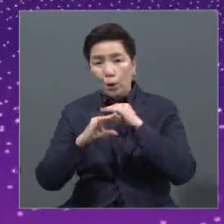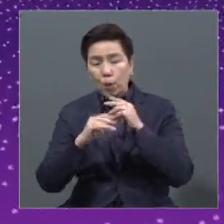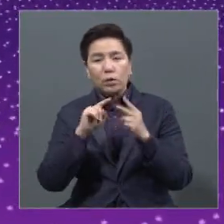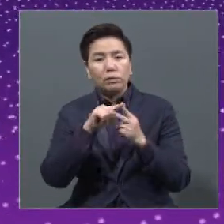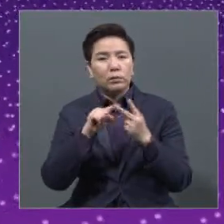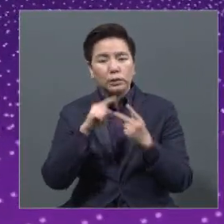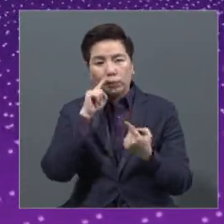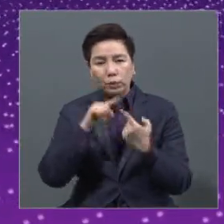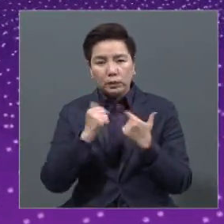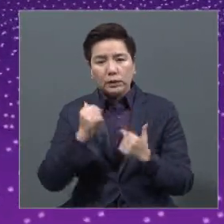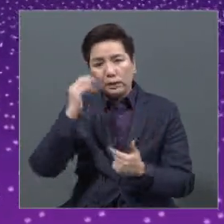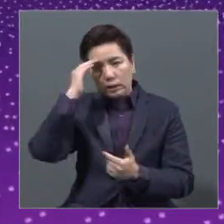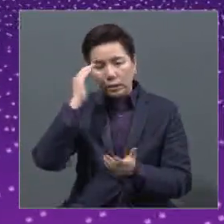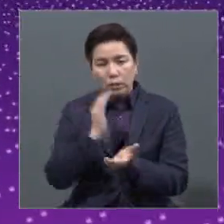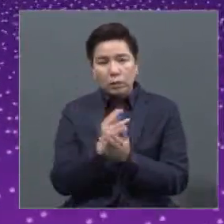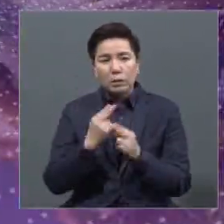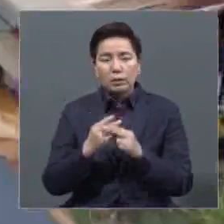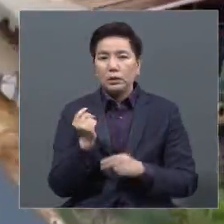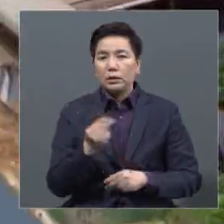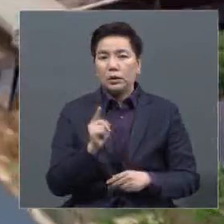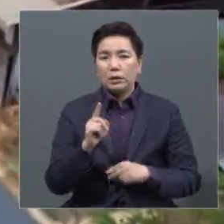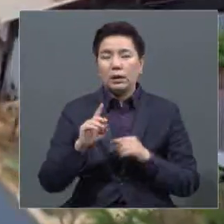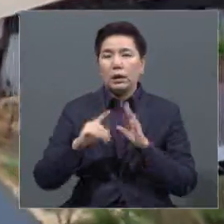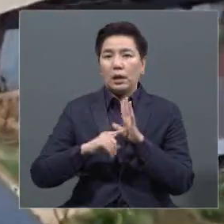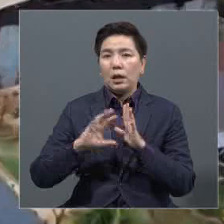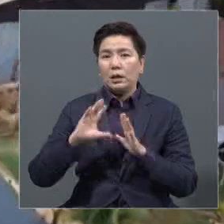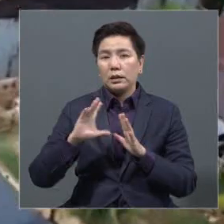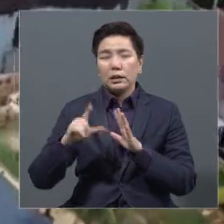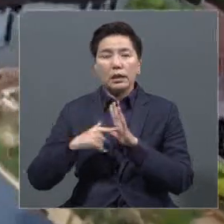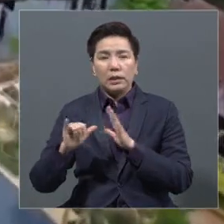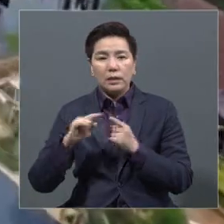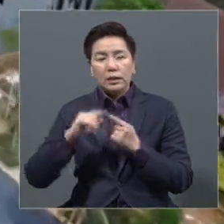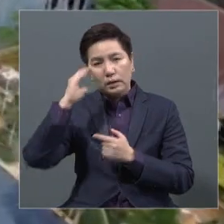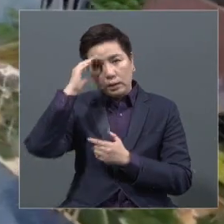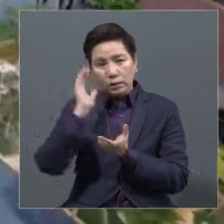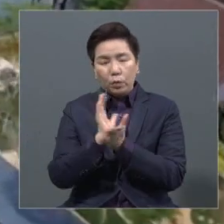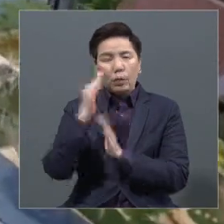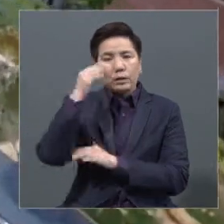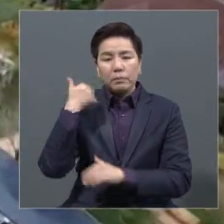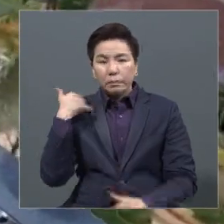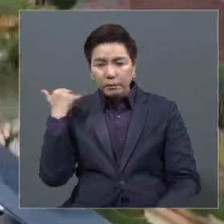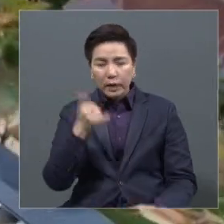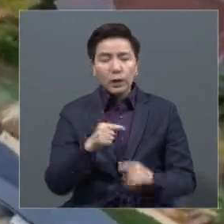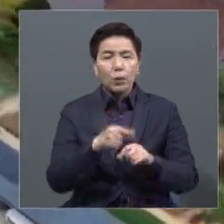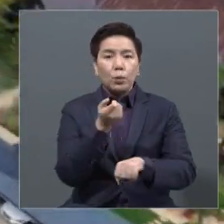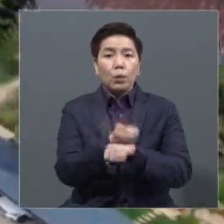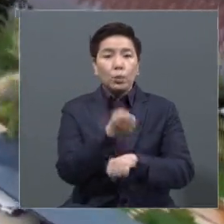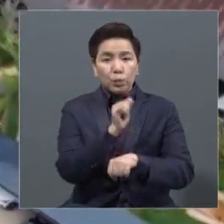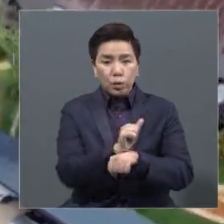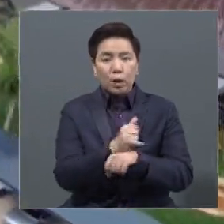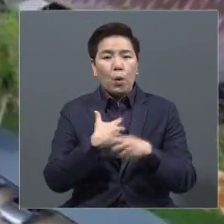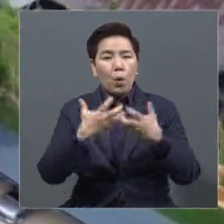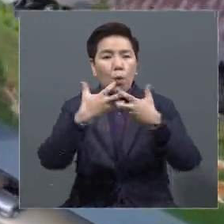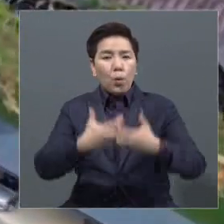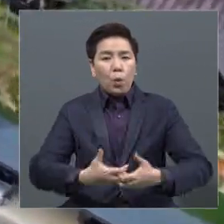ค่ะโดยพล.ตำรวจโททัตชัยปีตนรบุตรผู้ช่วยผู้บัญชาการตำรวจแห่งชาตินะคะไปที่อยุธยาก่อนเลยไปที่โรง